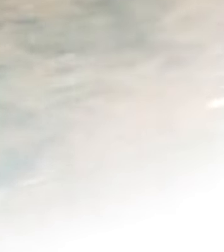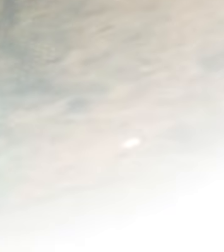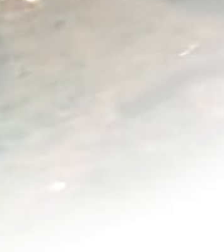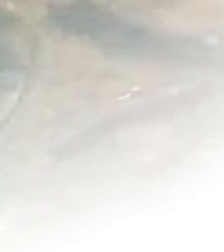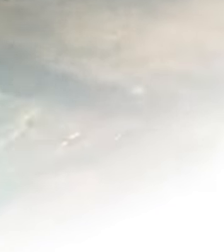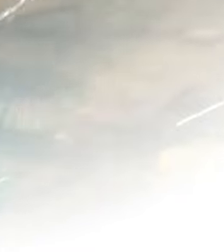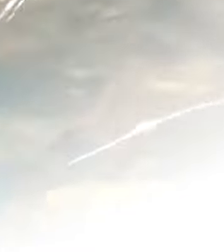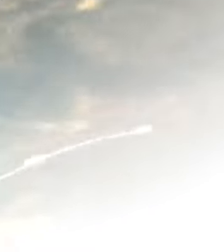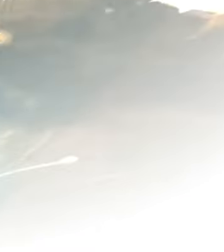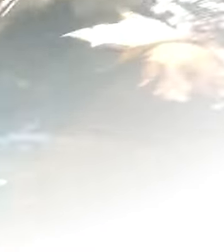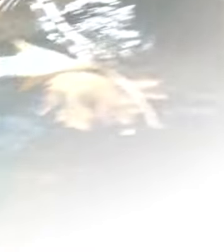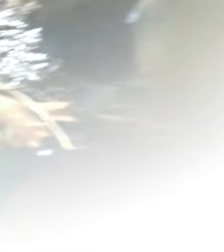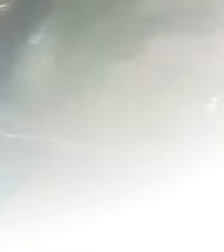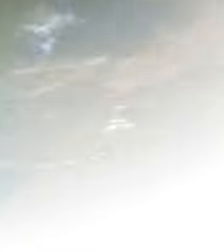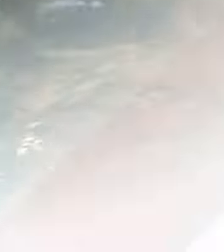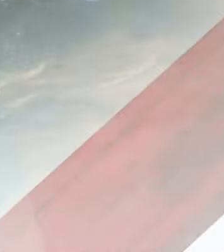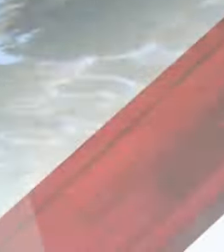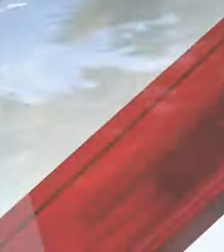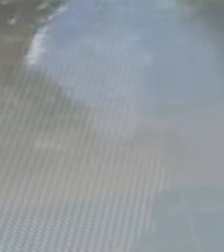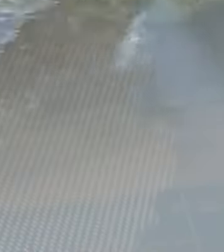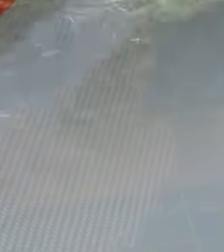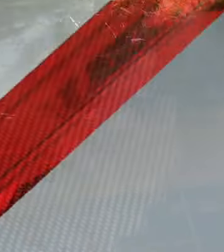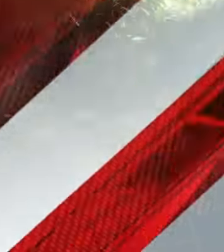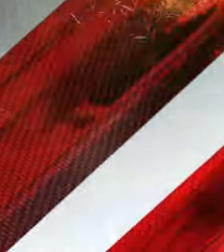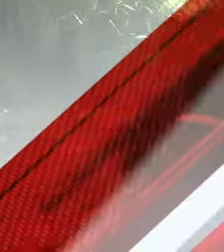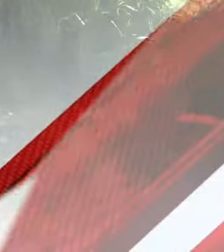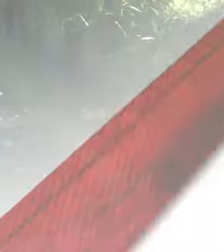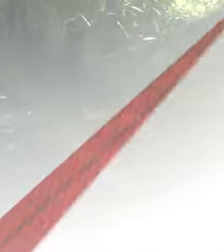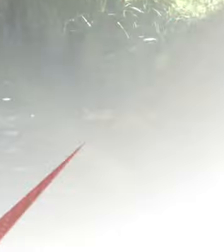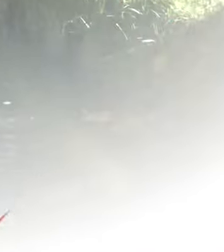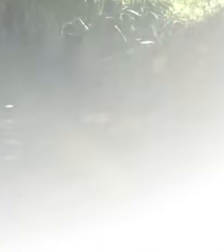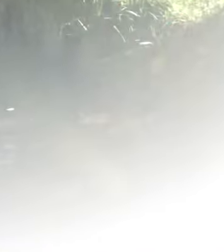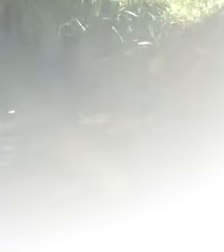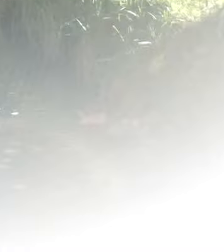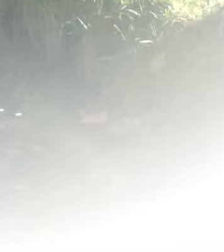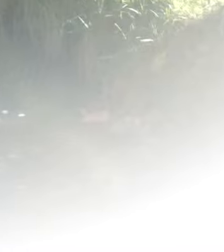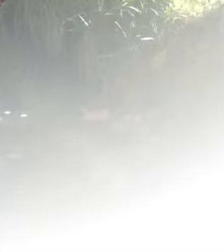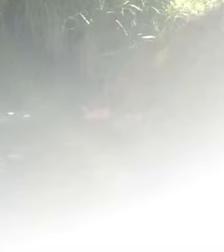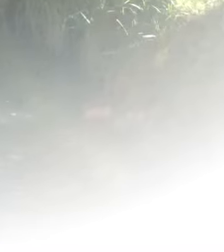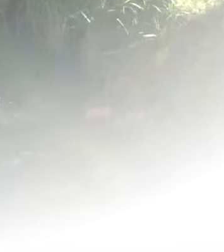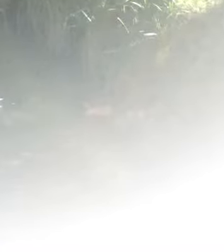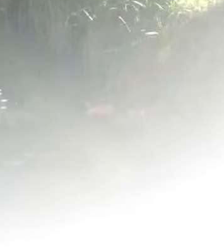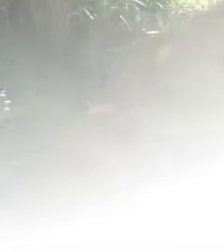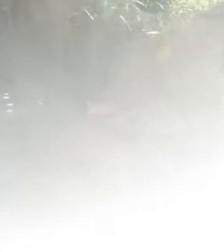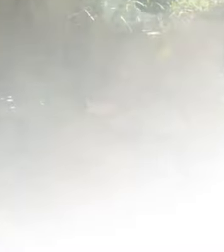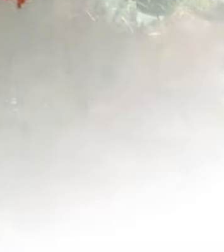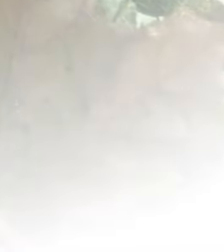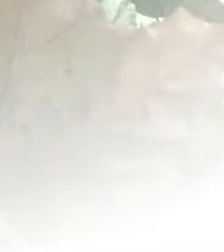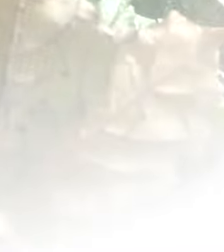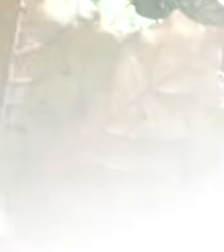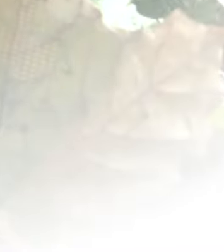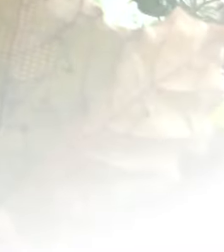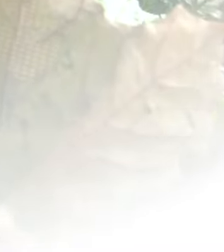хлеб і столькі лыжак, колькі ў хаце налічвалася дзядоў, гэта значыць памерлых продкаў. Існавалі